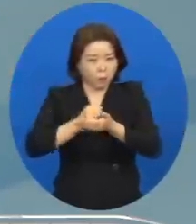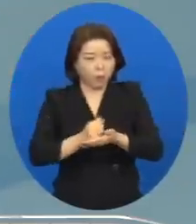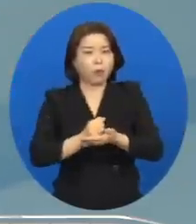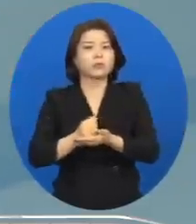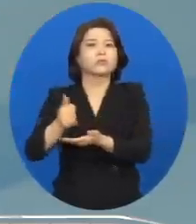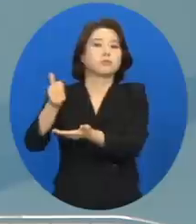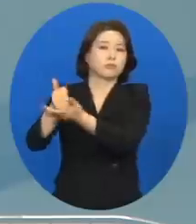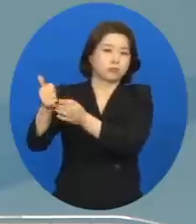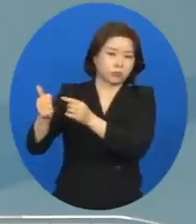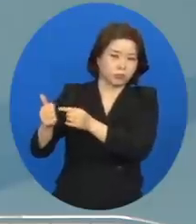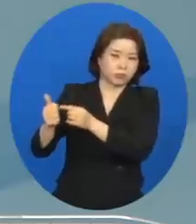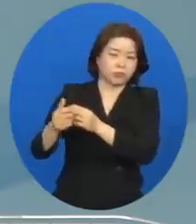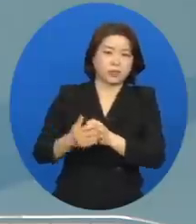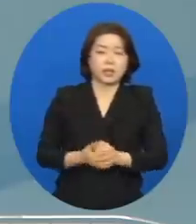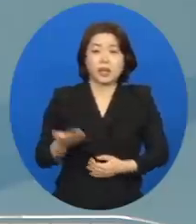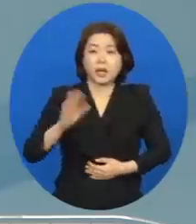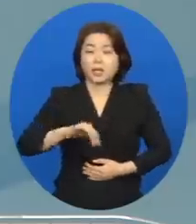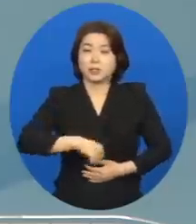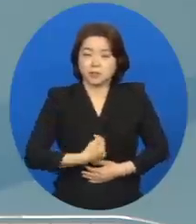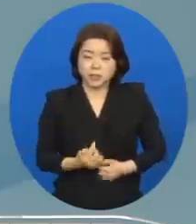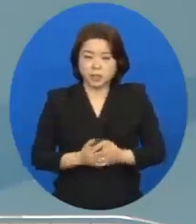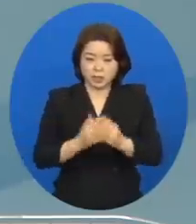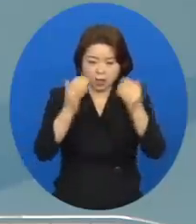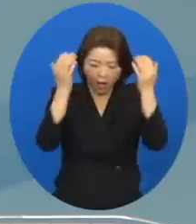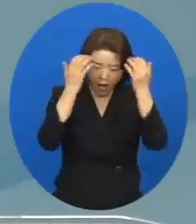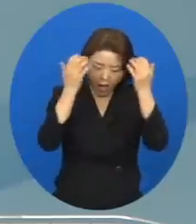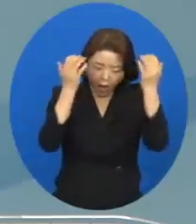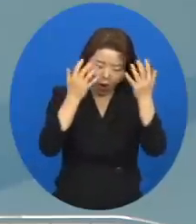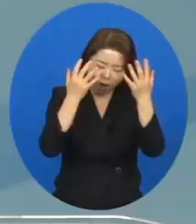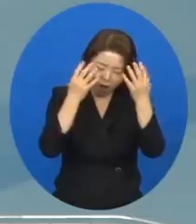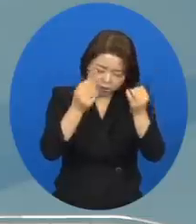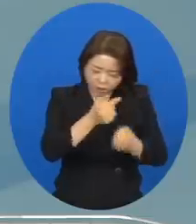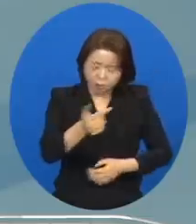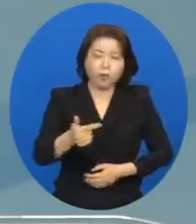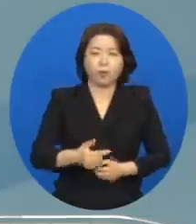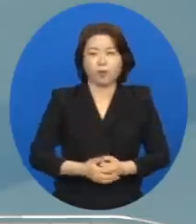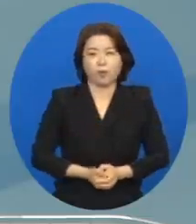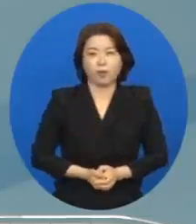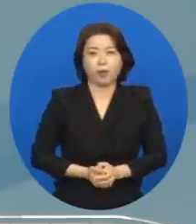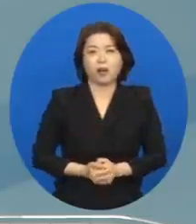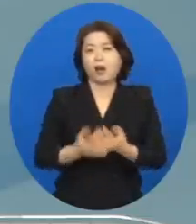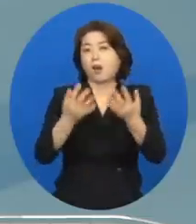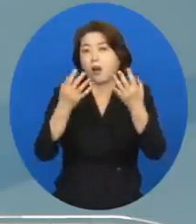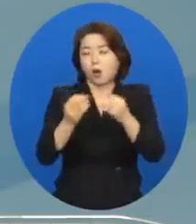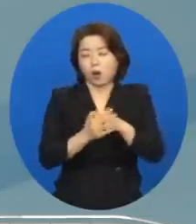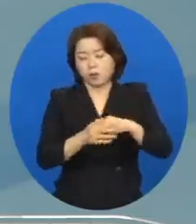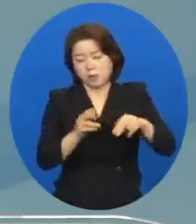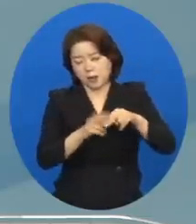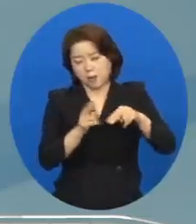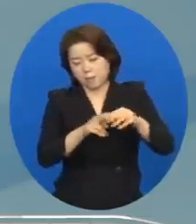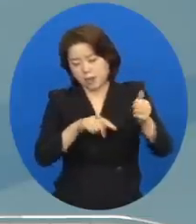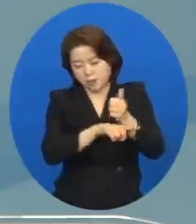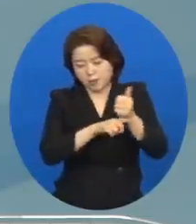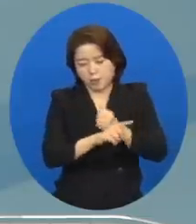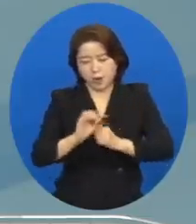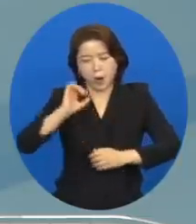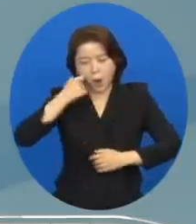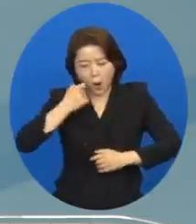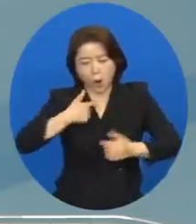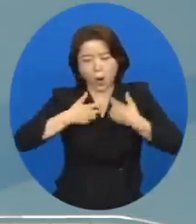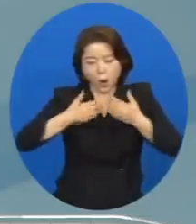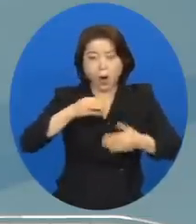분이에요. 그러나 본인은 겪은 고생이 말할 수도 없죠. 얼마나 고문을 당하고 어려움을